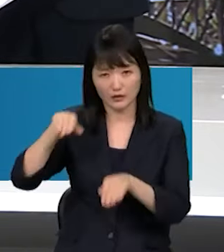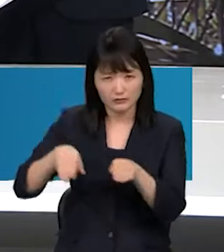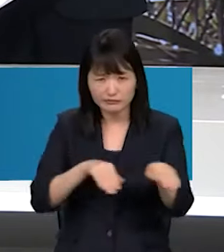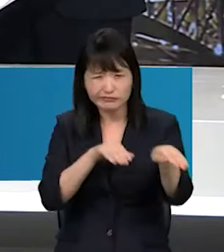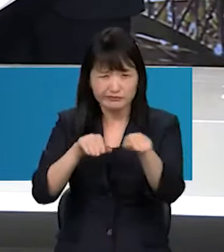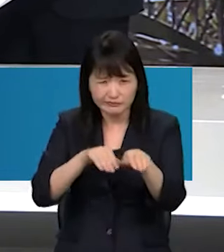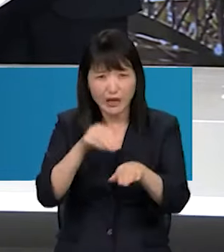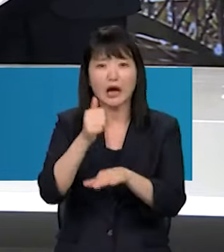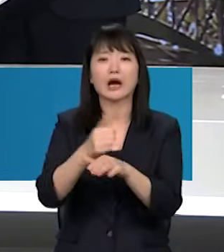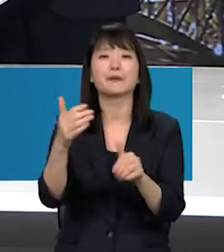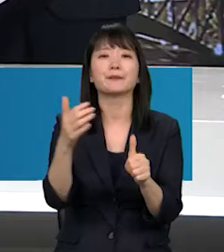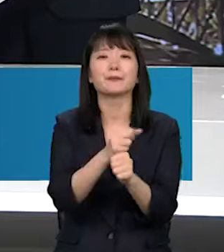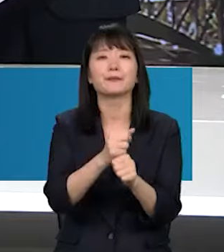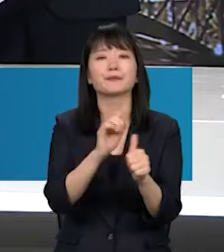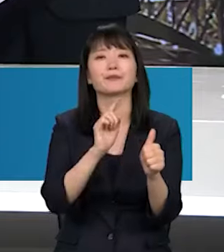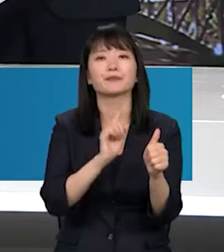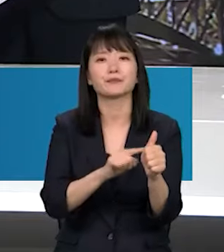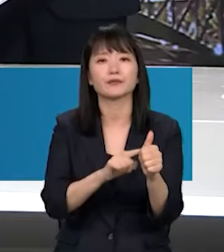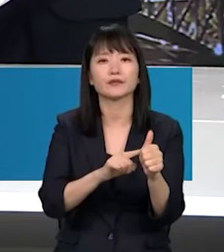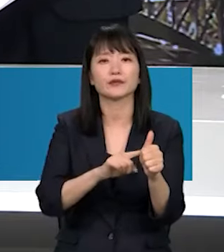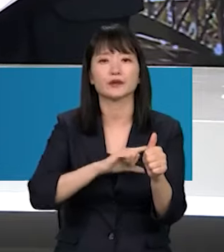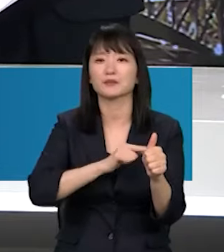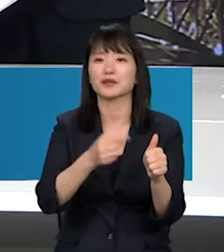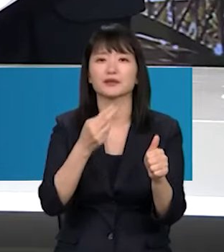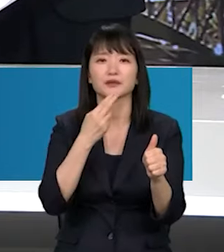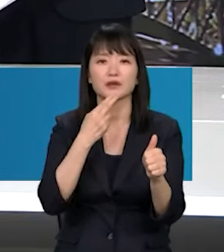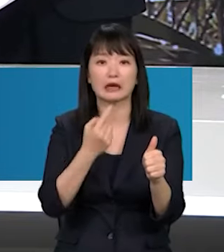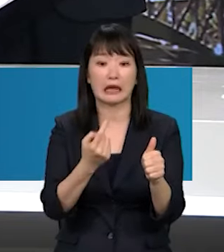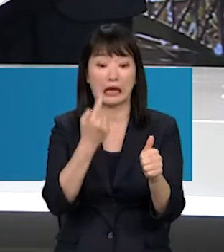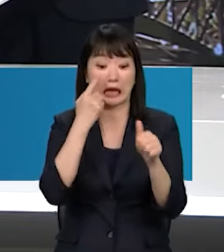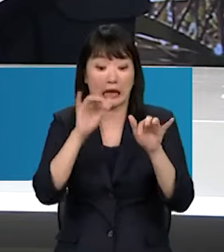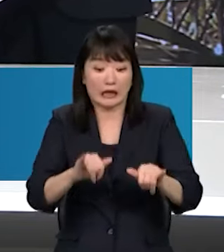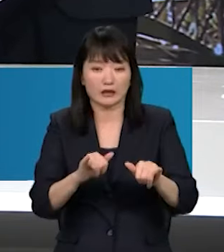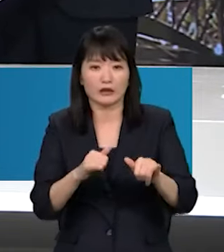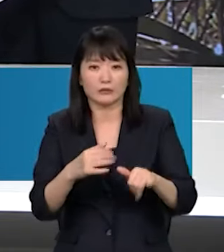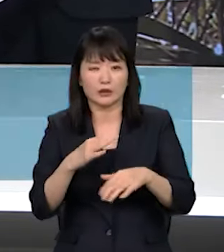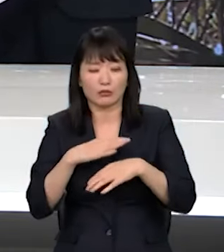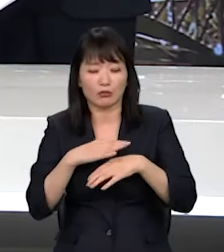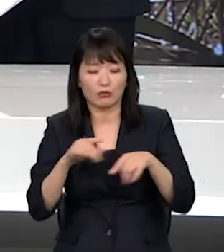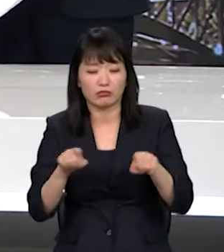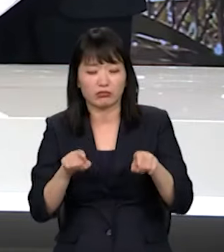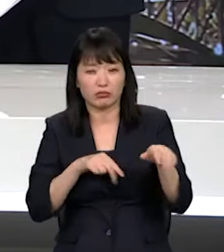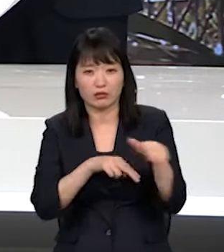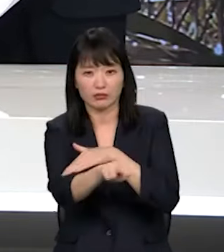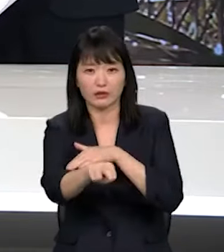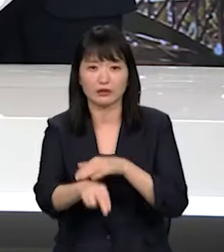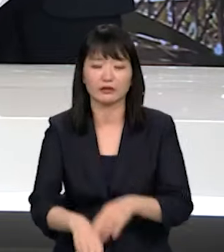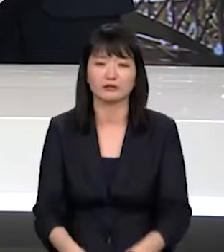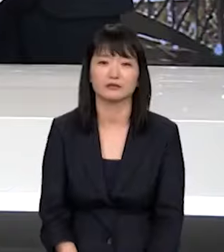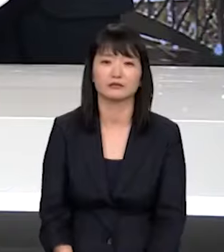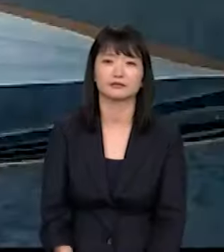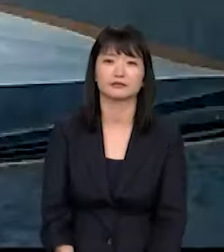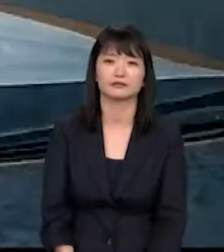추격전 끝에 붙잡혔는데이 운전자는 무면허인게 걸릴까 봐 도망쳤다고 했습니다 구석찬